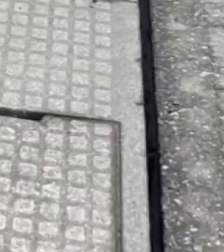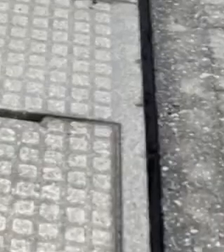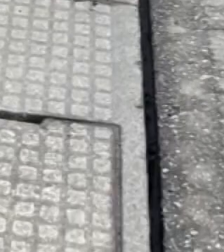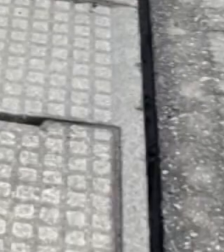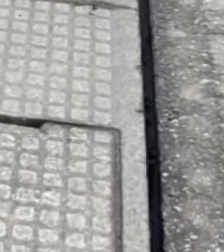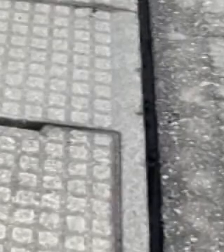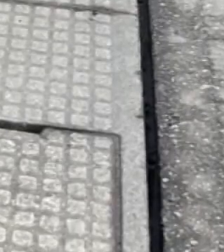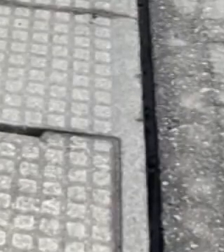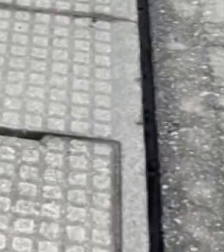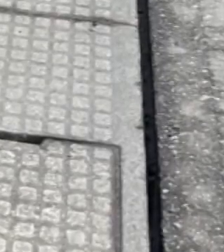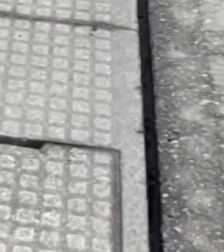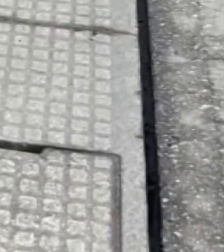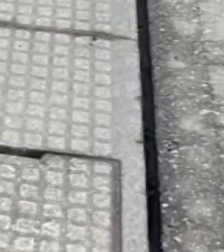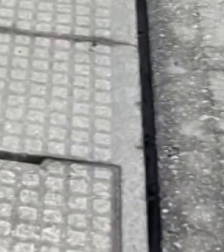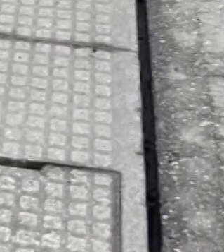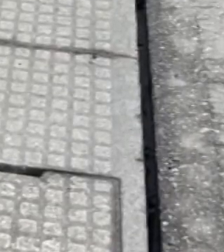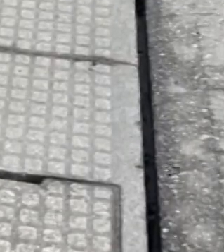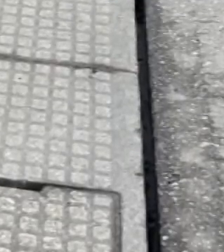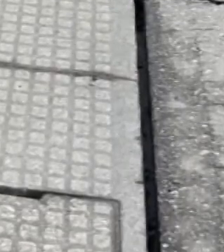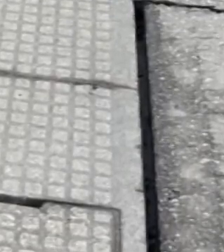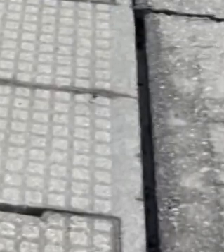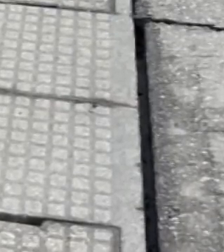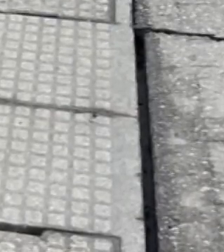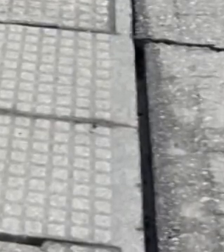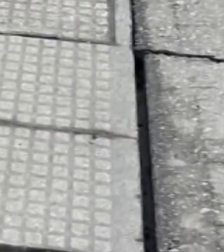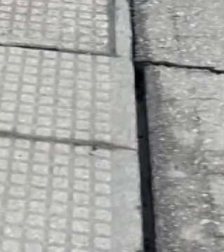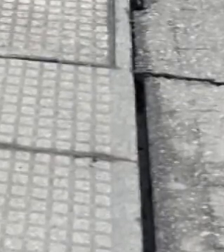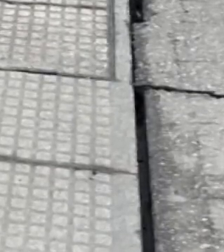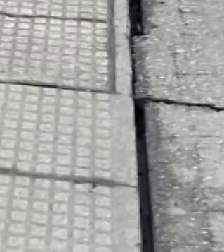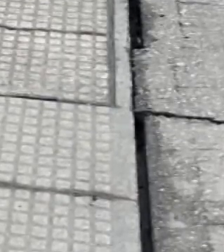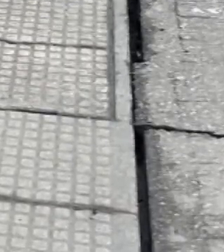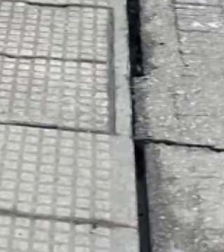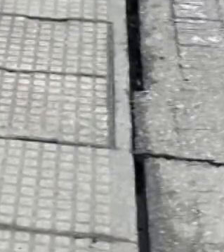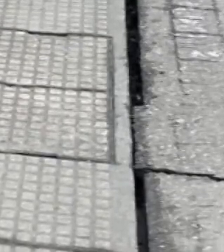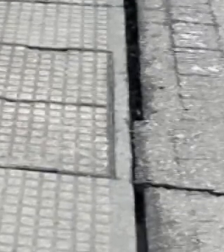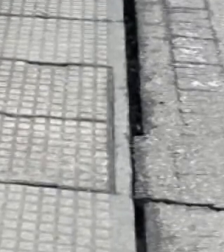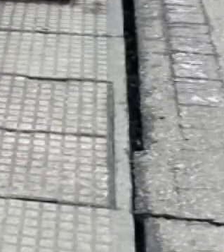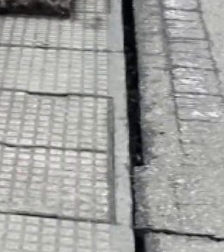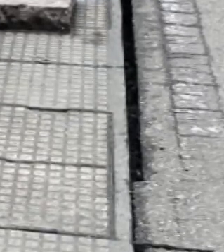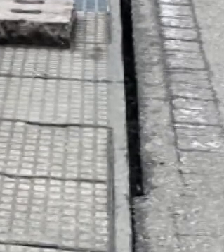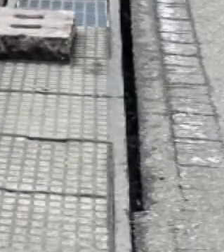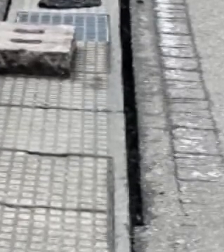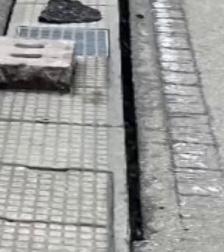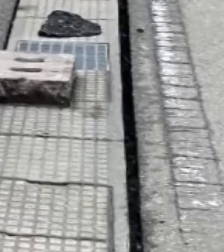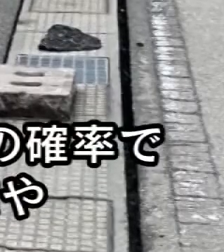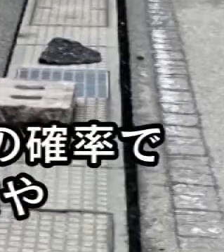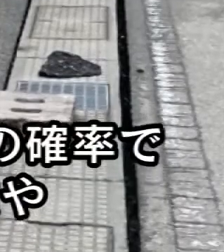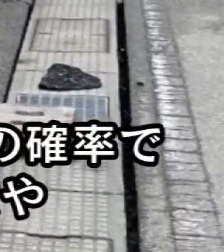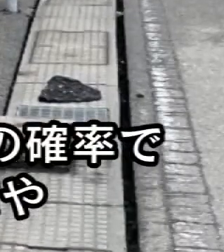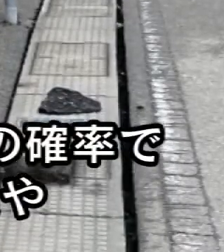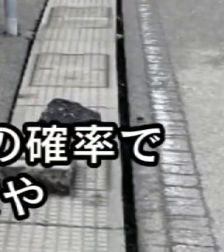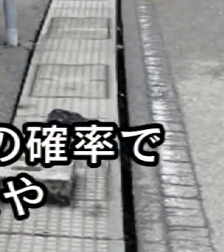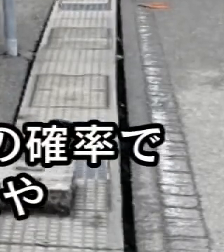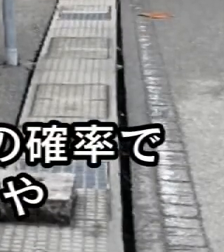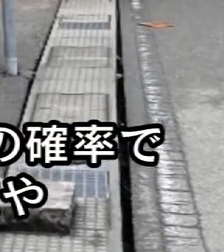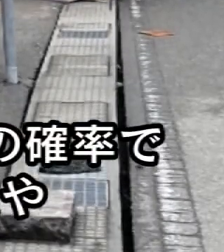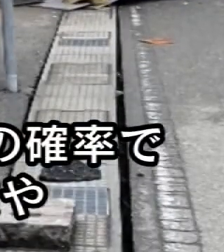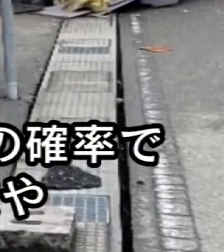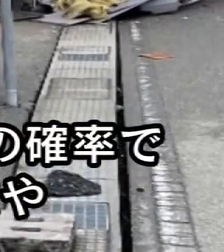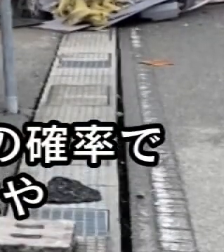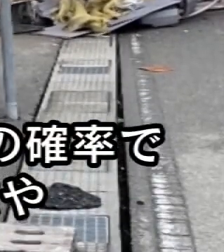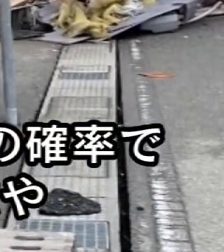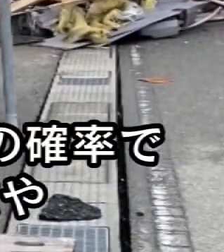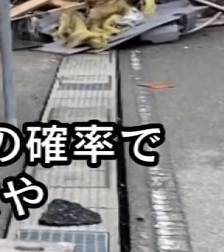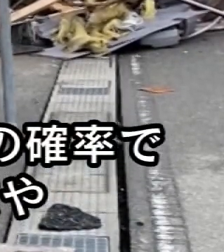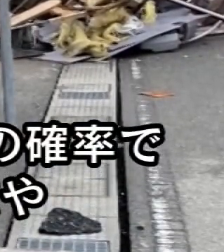石川県の能登半島地下16キロメートルで内陸型地震が発生しました。高槻市内でも